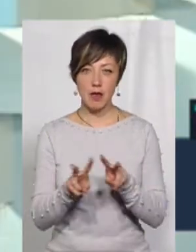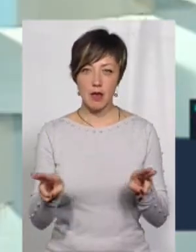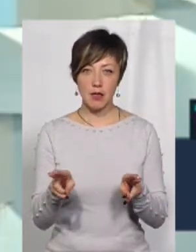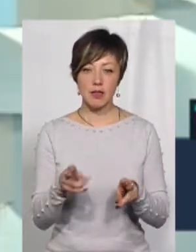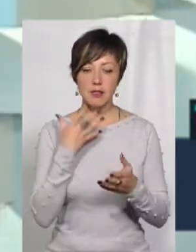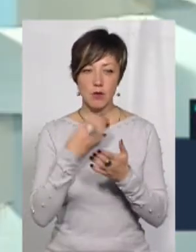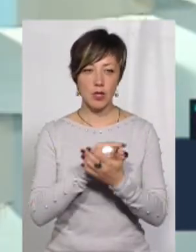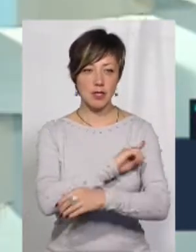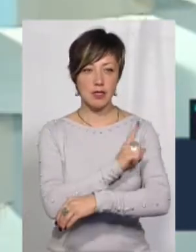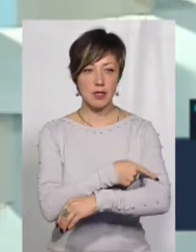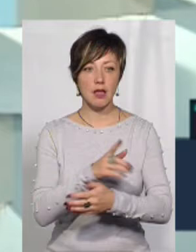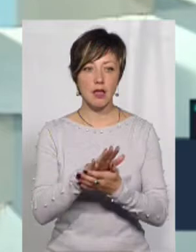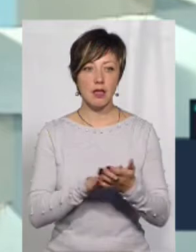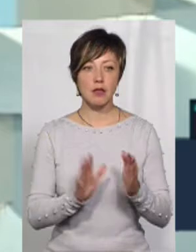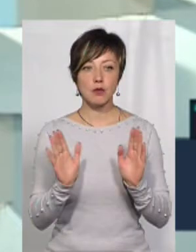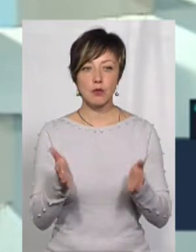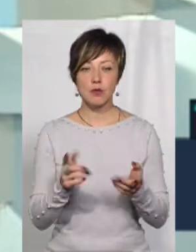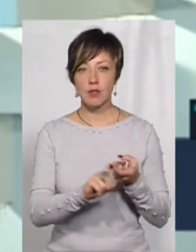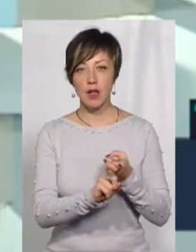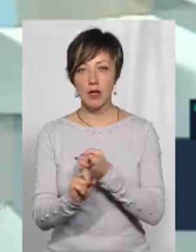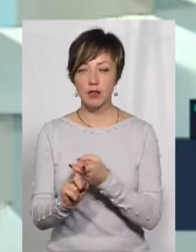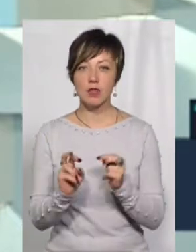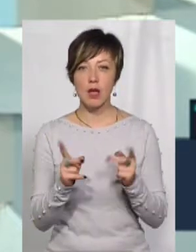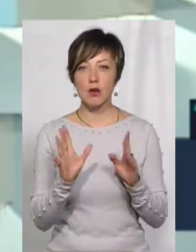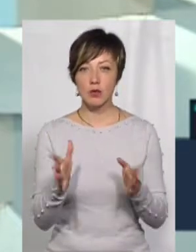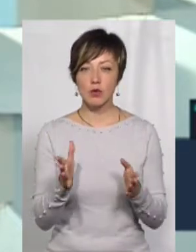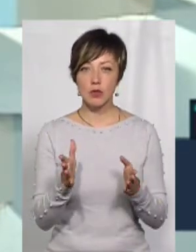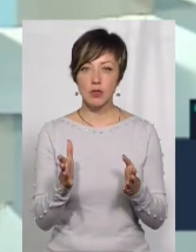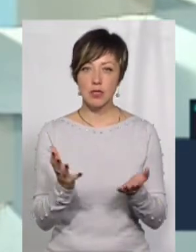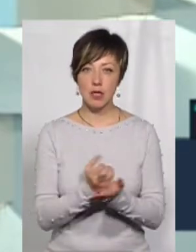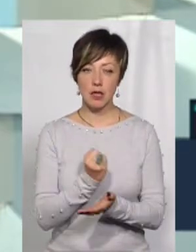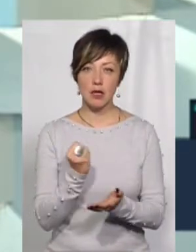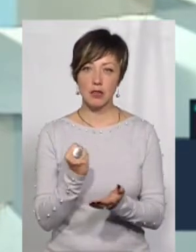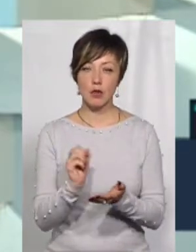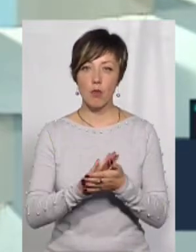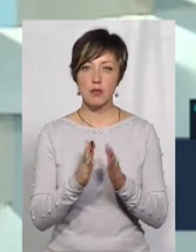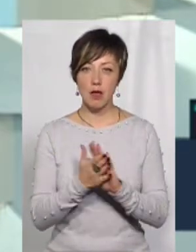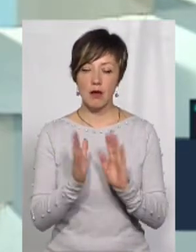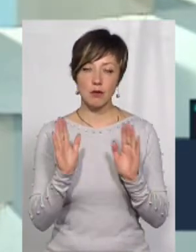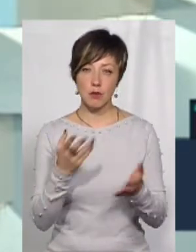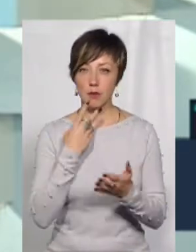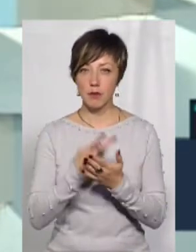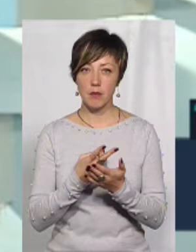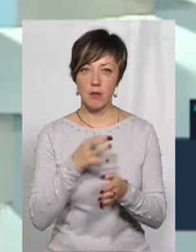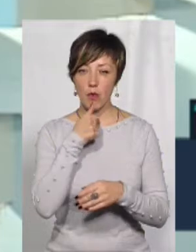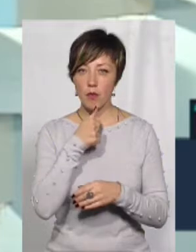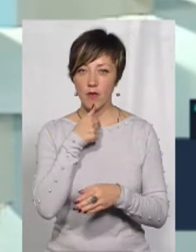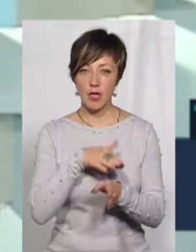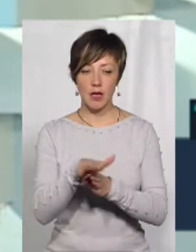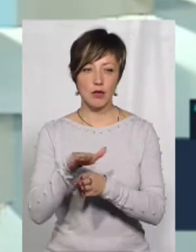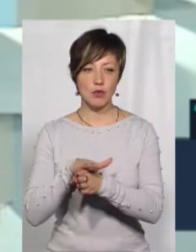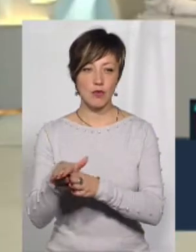пробують свої сили. А далі будемо, в залежності від того, як будуть складатися обставини, будемо пробувати